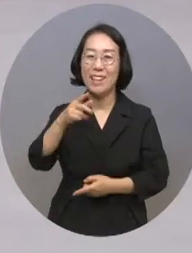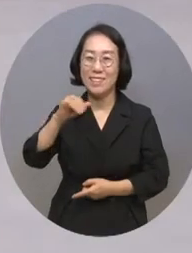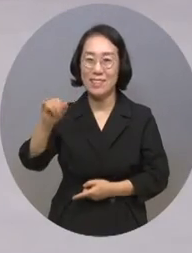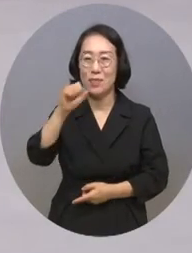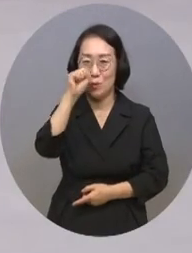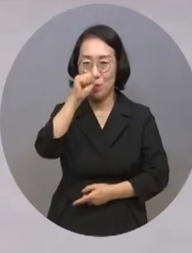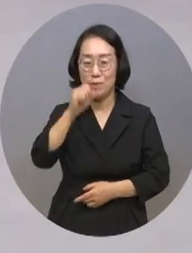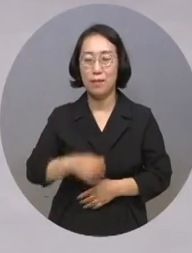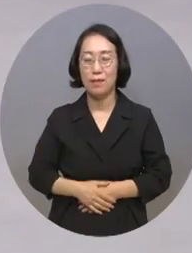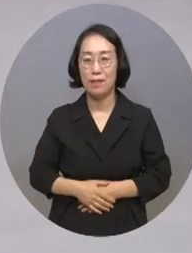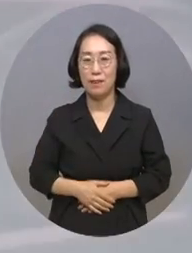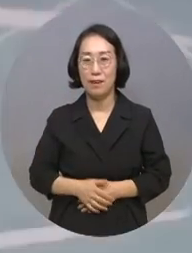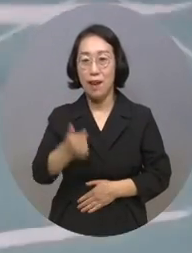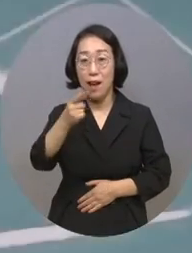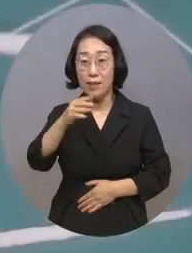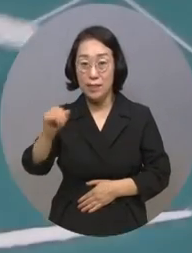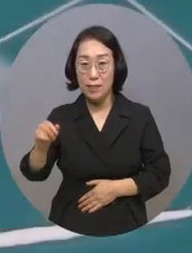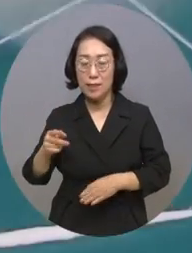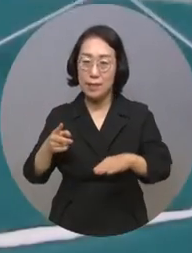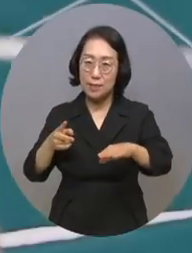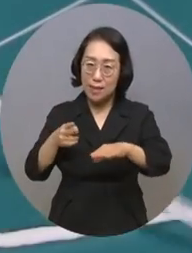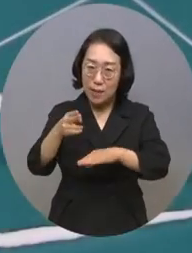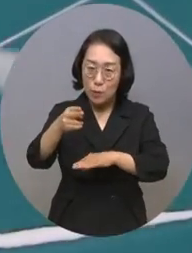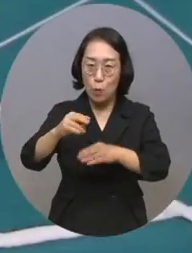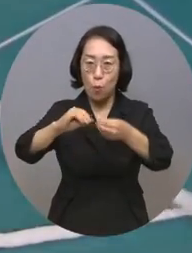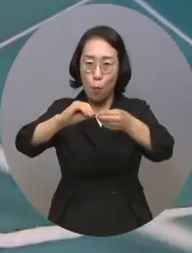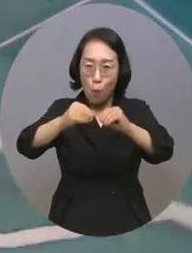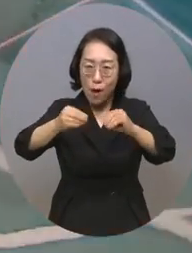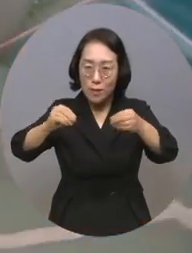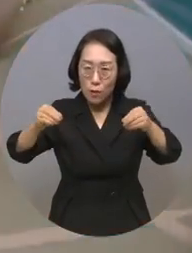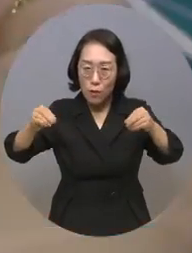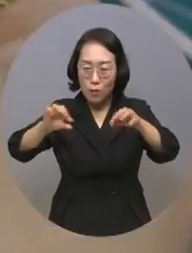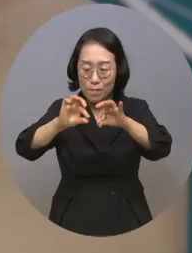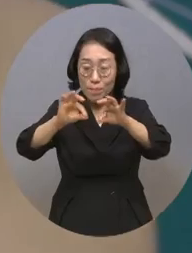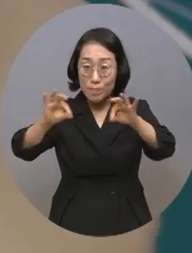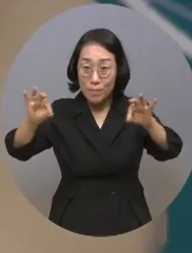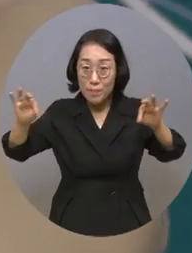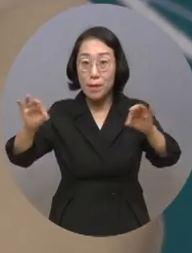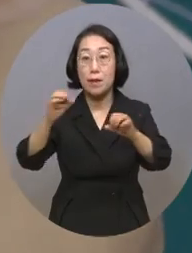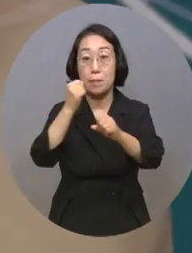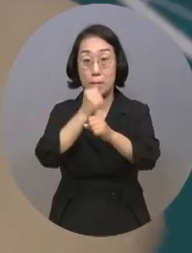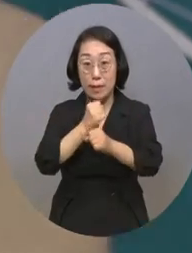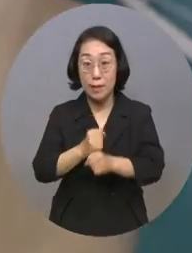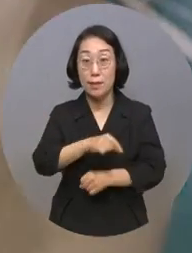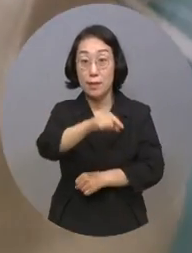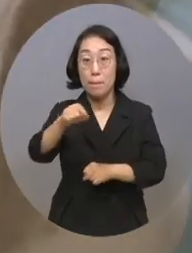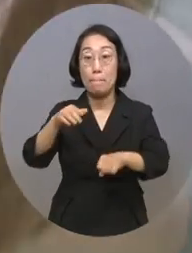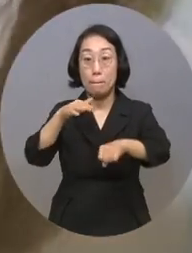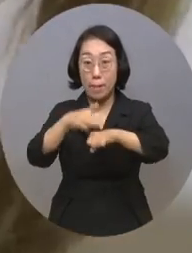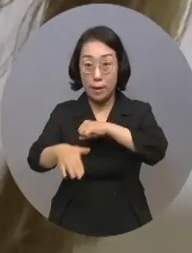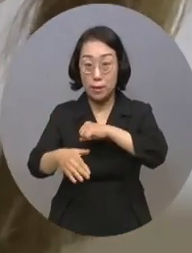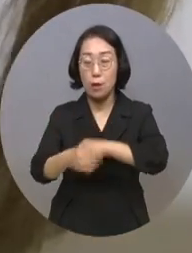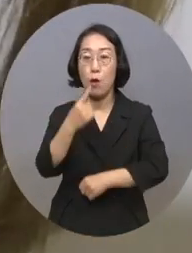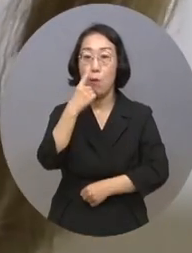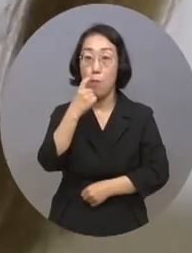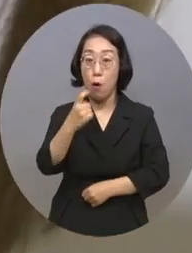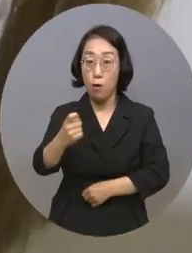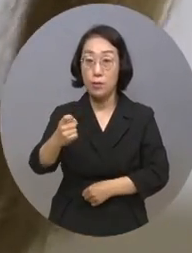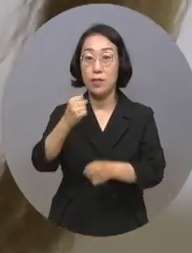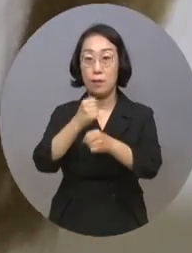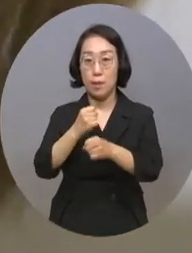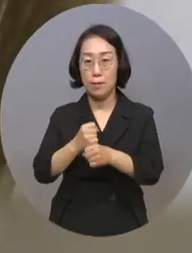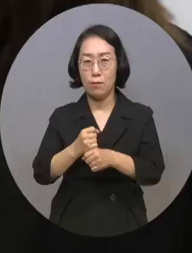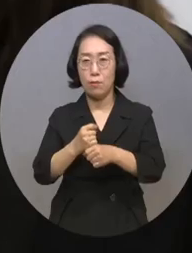소재예요. 한지를 자르고 꼬아서 선을 만들어 붙이는 기법을 이용해 자연스러운 멋을 살린